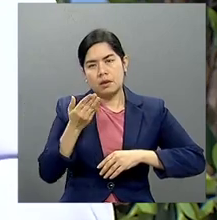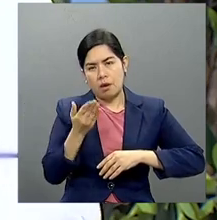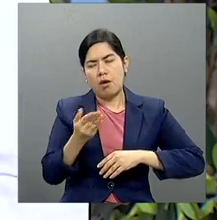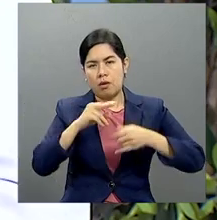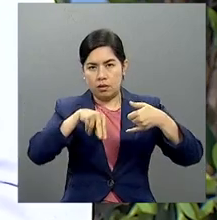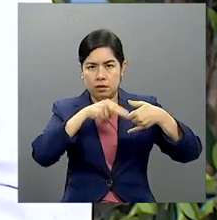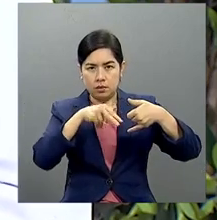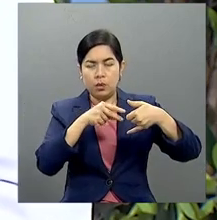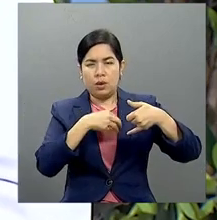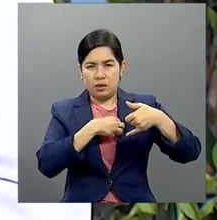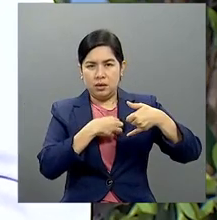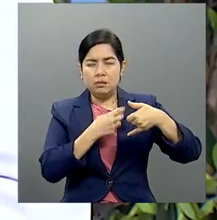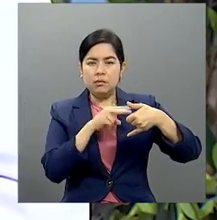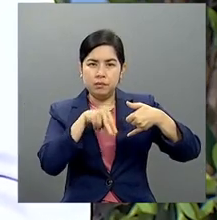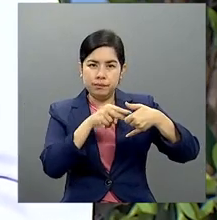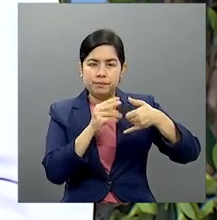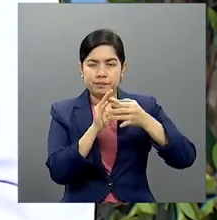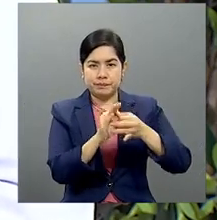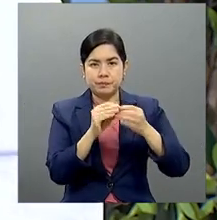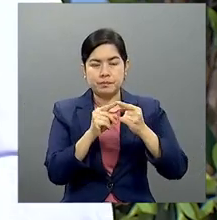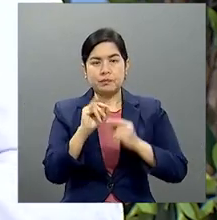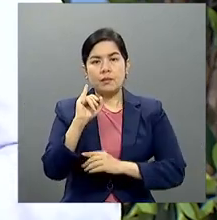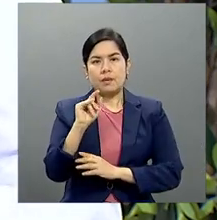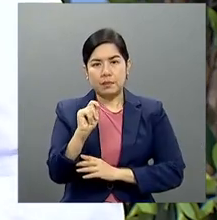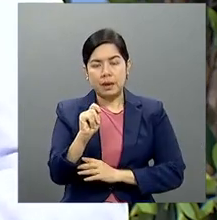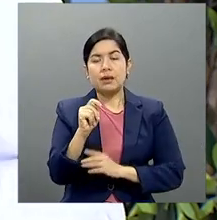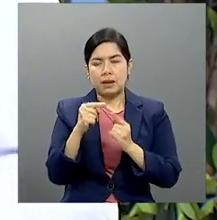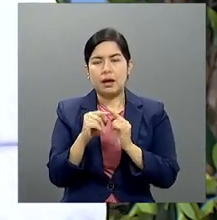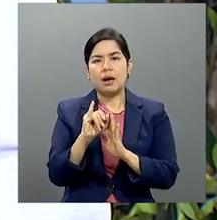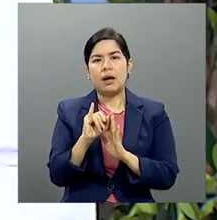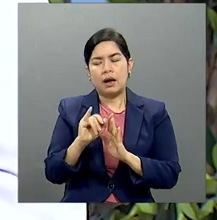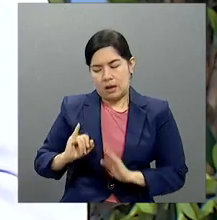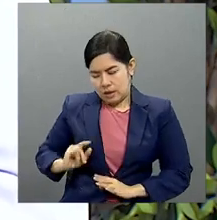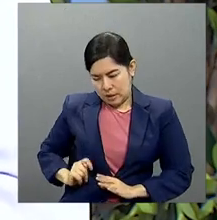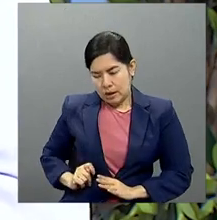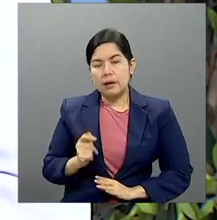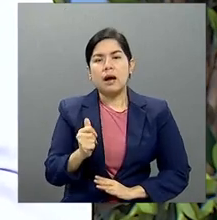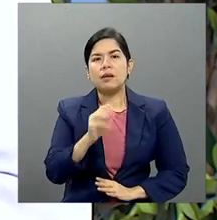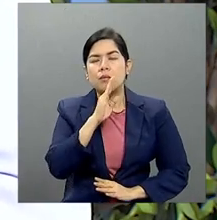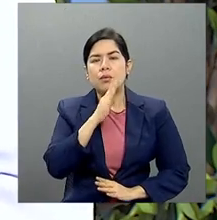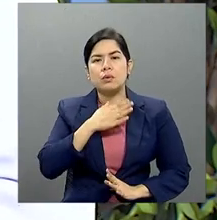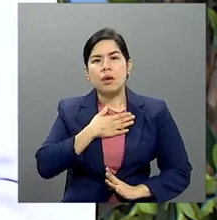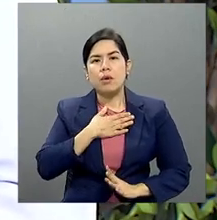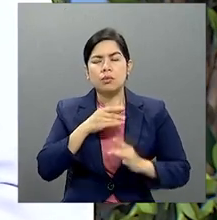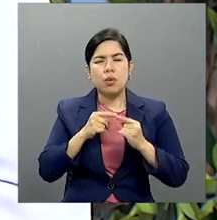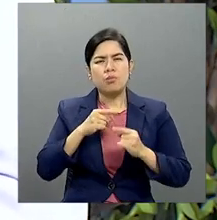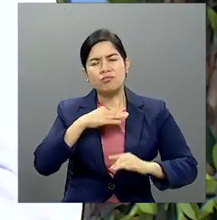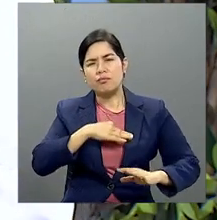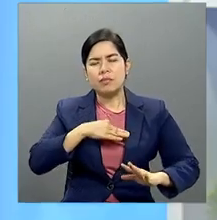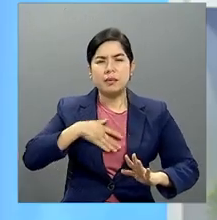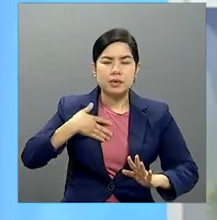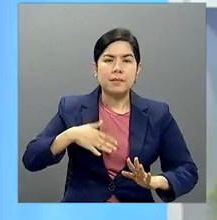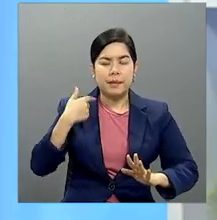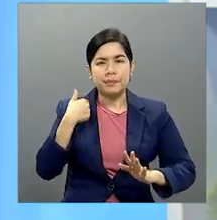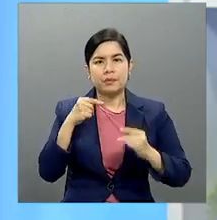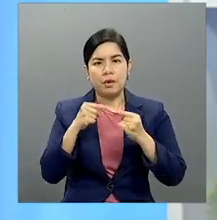ไตเนี่ยได้ที่คลินิกอายุรกรรมโรคไตที่โรงพยาบาลจุฬาภรณ์หรือถ้าไม่สะดวกก็สามารถที่จะรับการตรวจที่โรงพยาบาลรัฐหรือเอกชนทั่วประเทศครับ